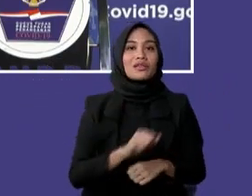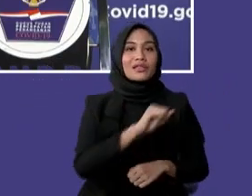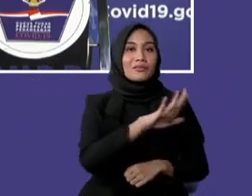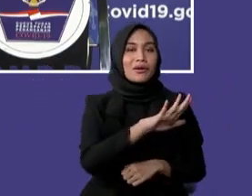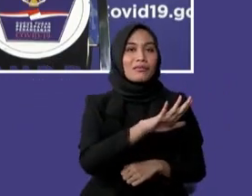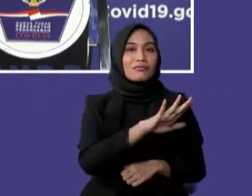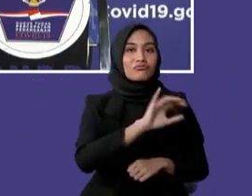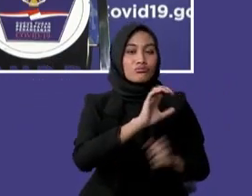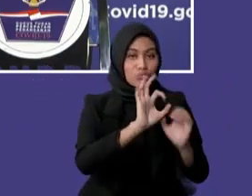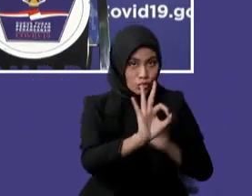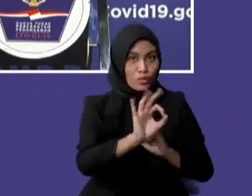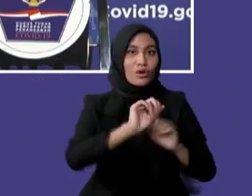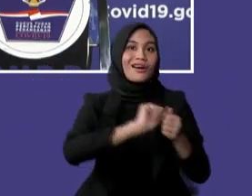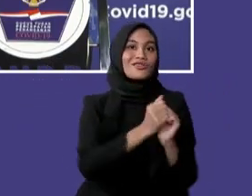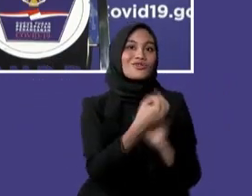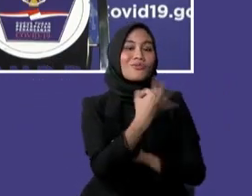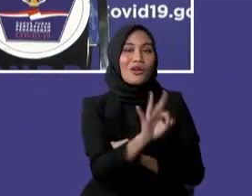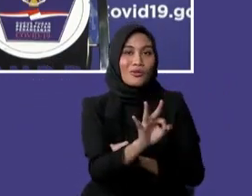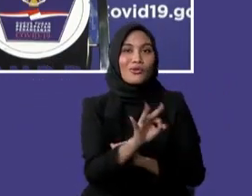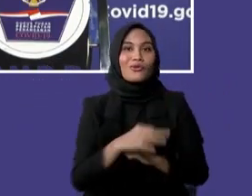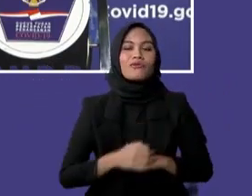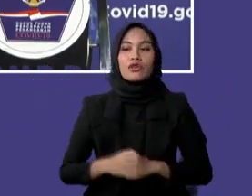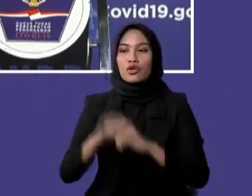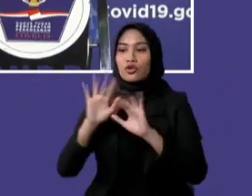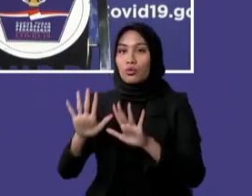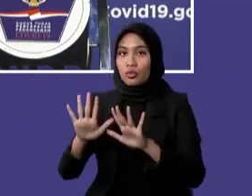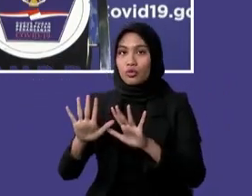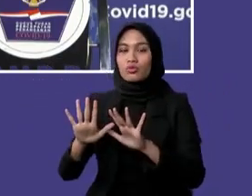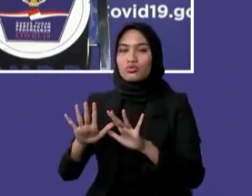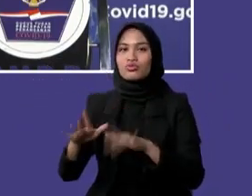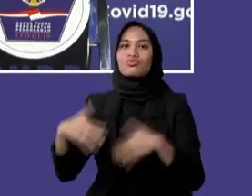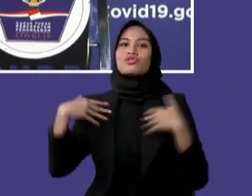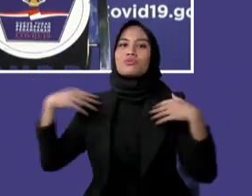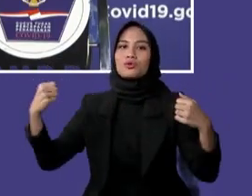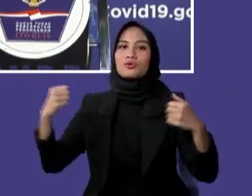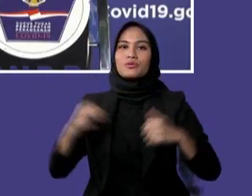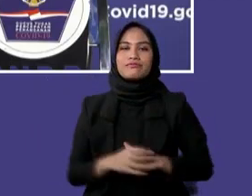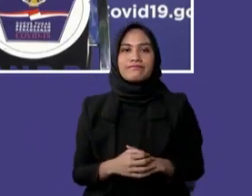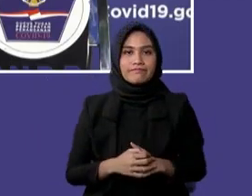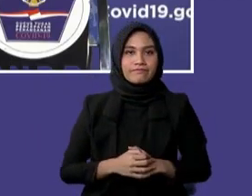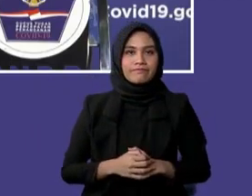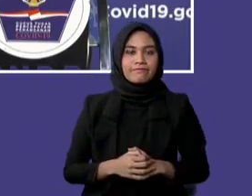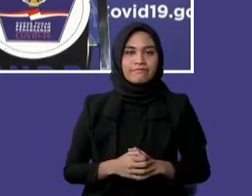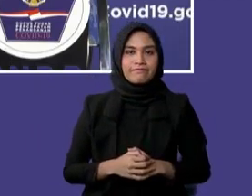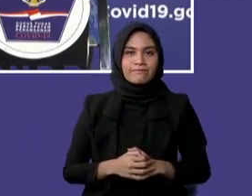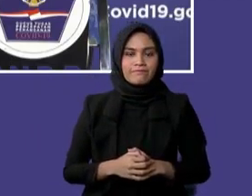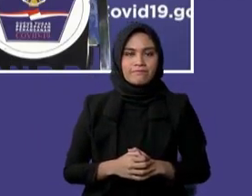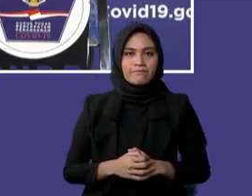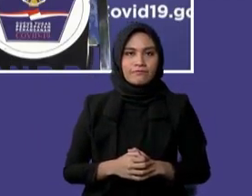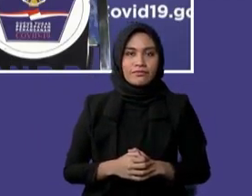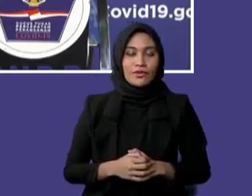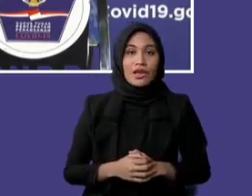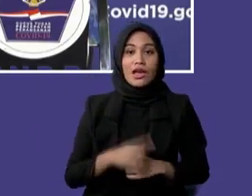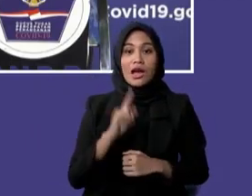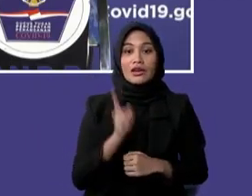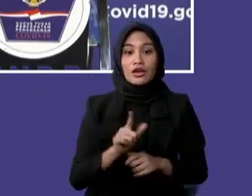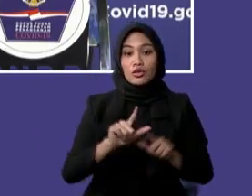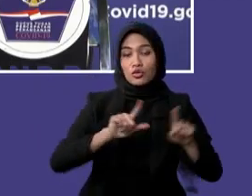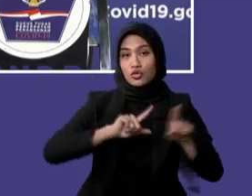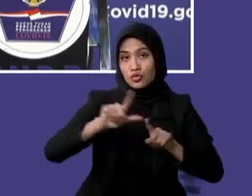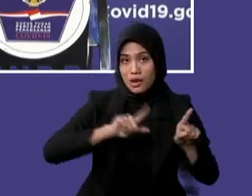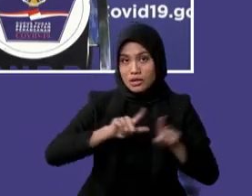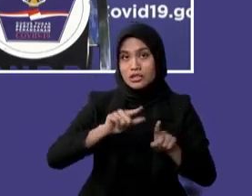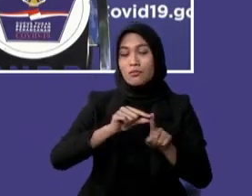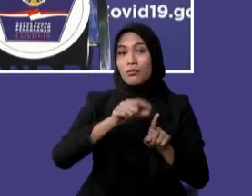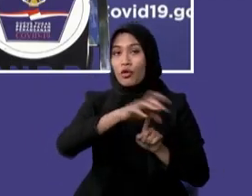50 kasus baru dan 10 sembuh kemudian kita lihat secara keseluruhan ada 7